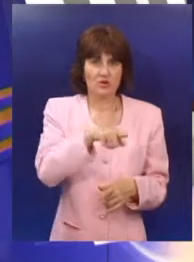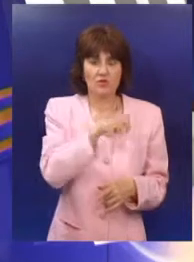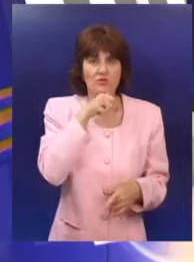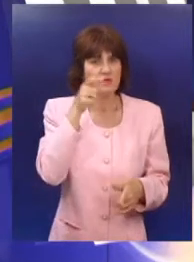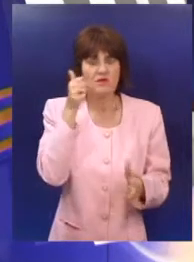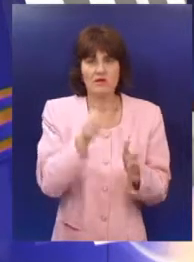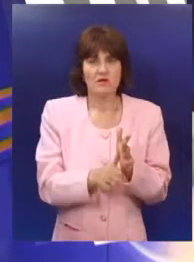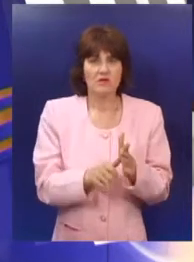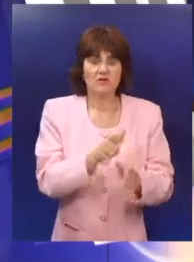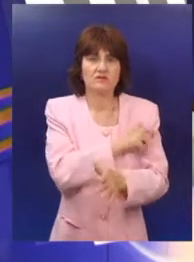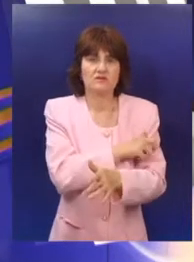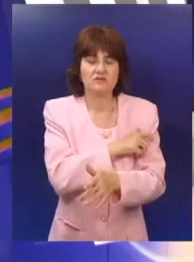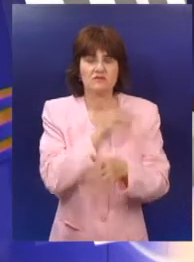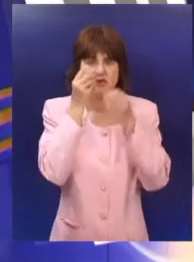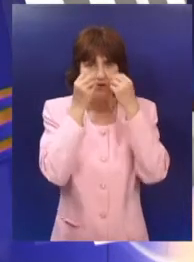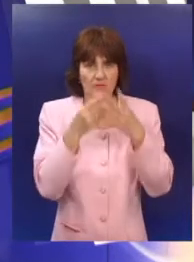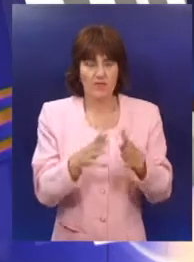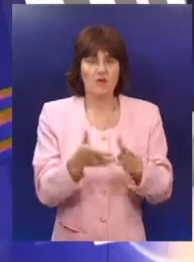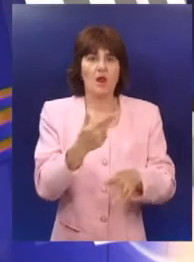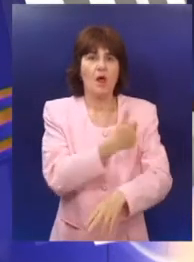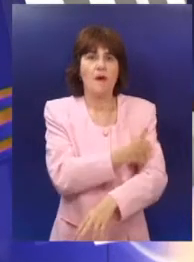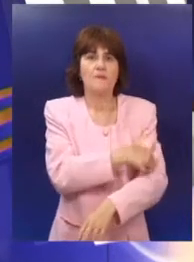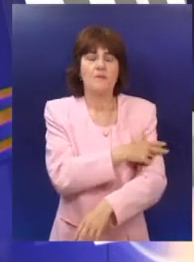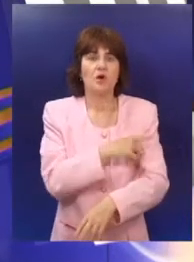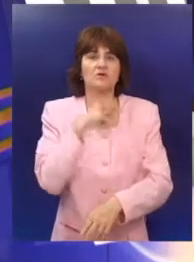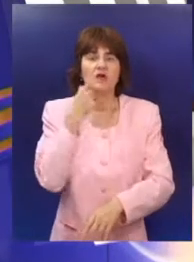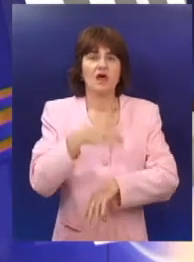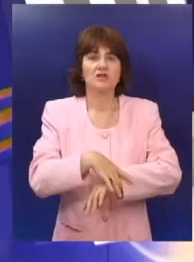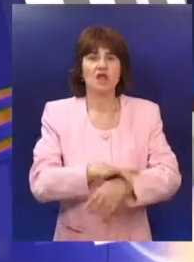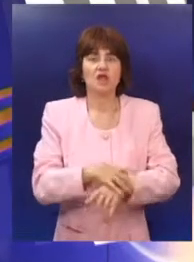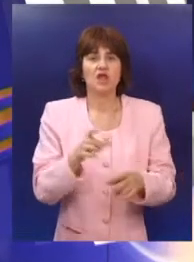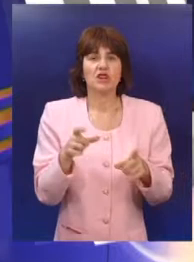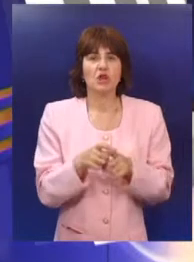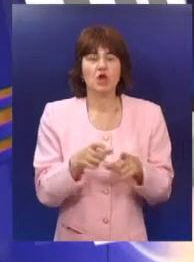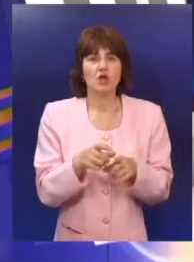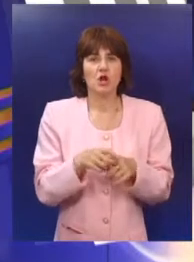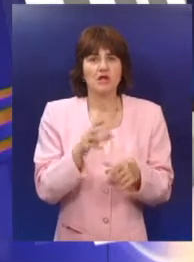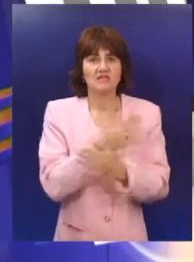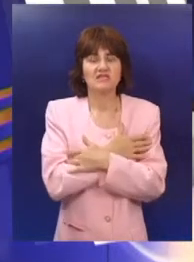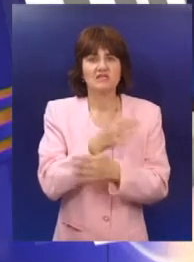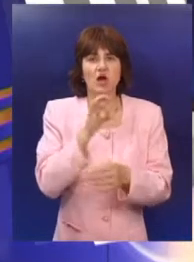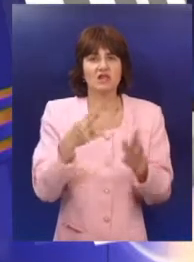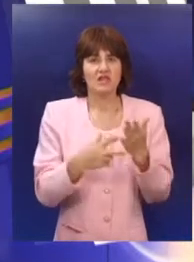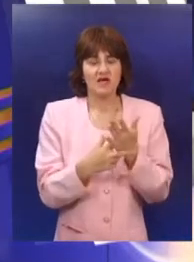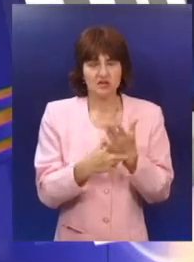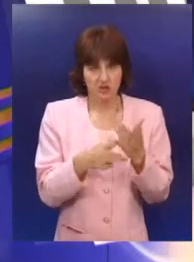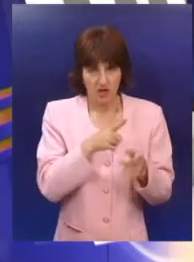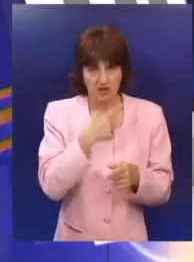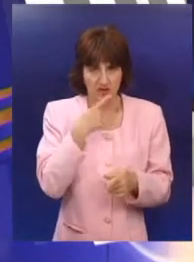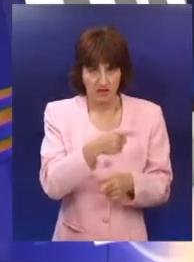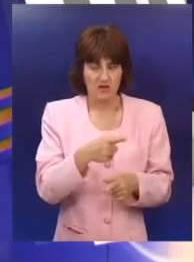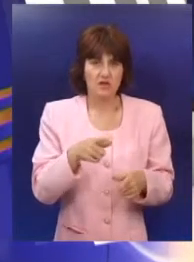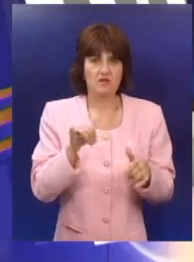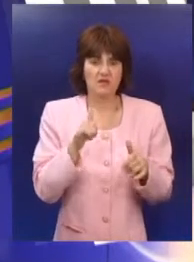slučaj, neuropsihijatar sa psihijatrijskog odeljenja Subotičke bolnice dr. Zoltan Šagi. Na okruglom stolu održanom u